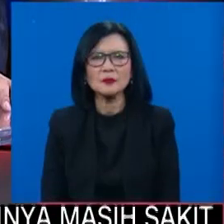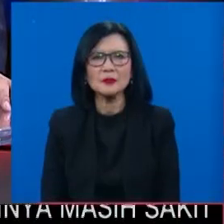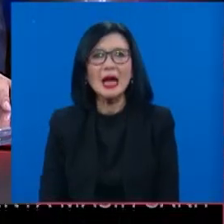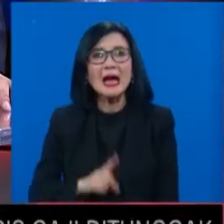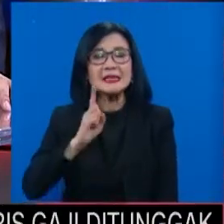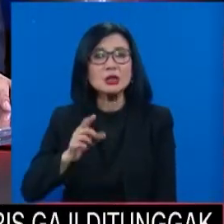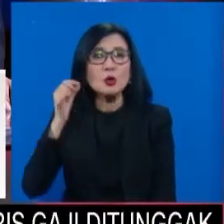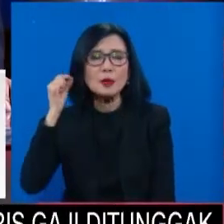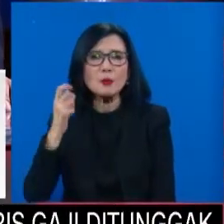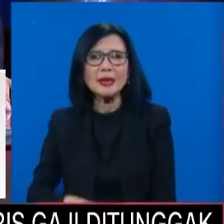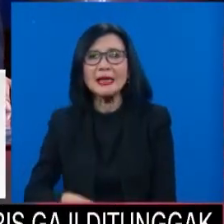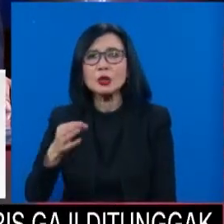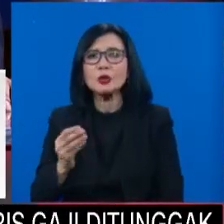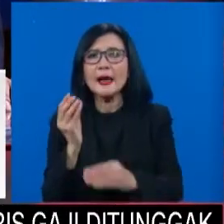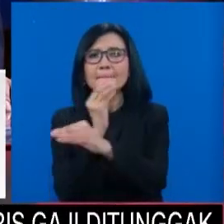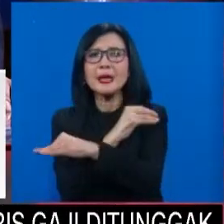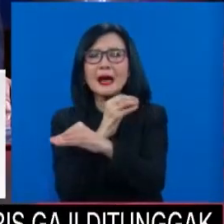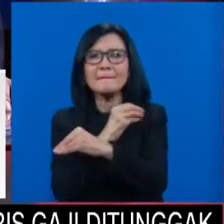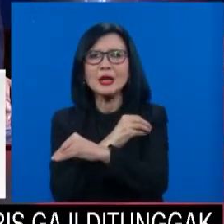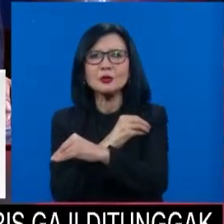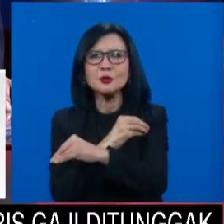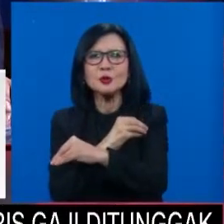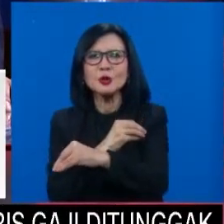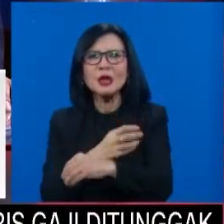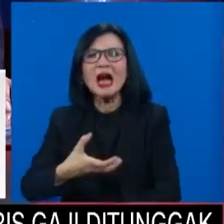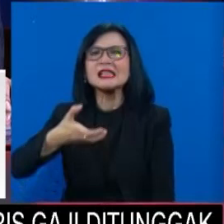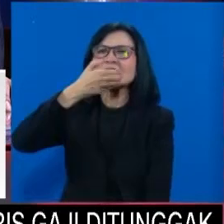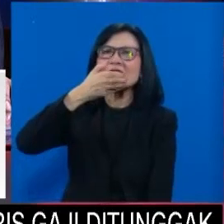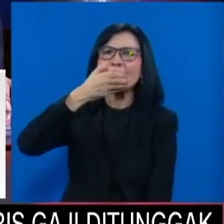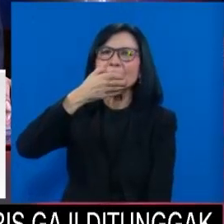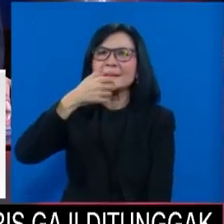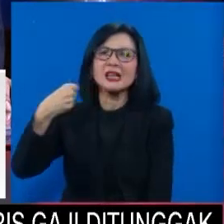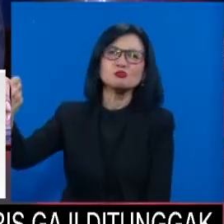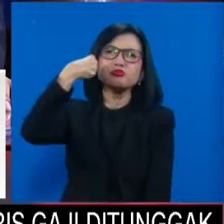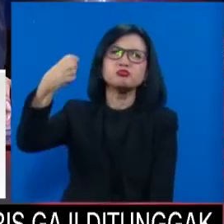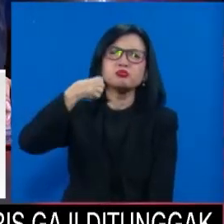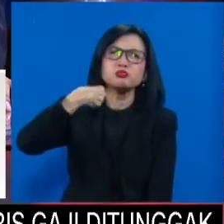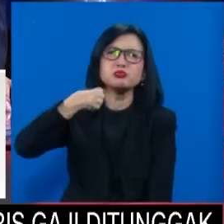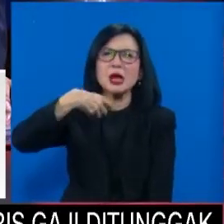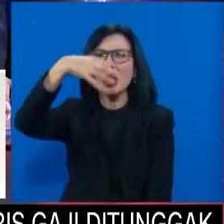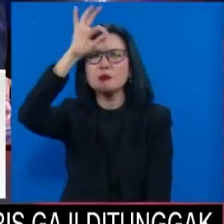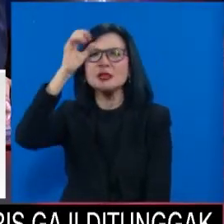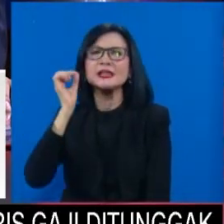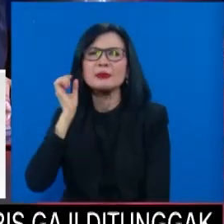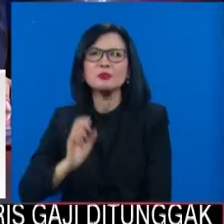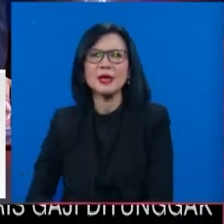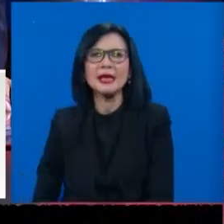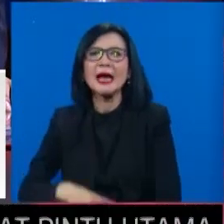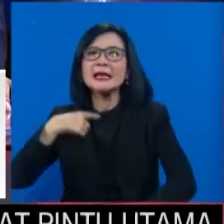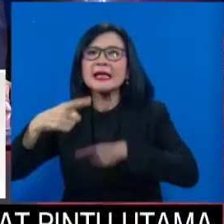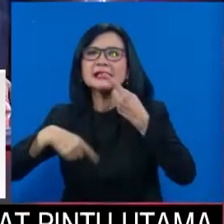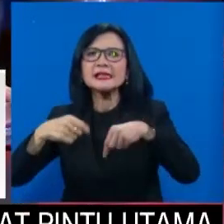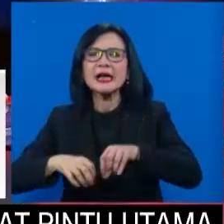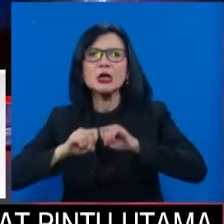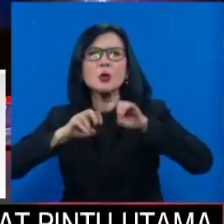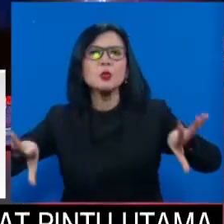Seorang perempuan di Pekanbaru Riau mengaku disekap dan dianiaya oleh seorang polisi wanita. Kejadian ini sempat ia kisahkan di media